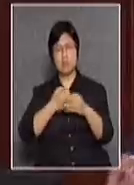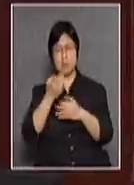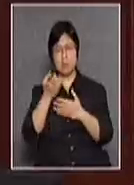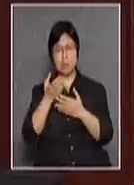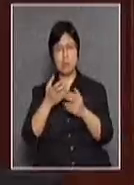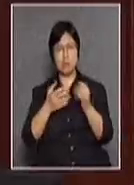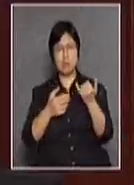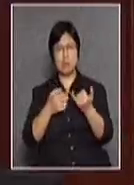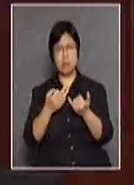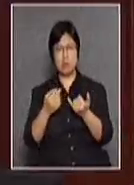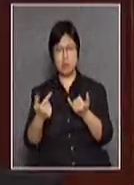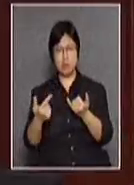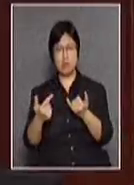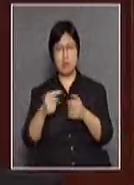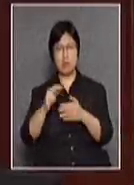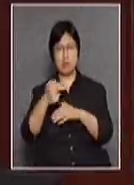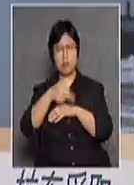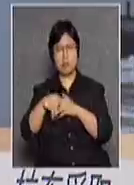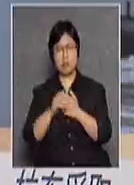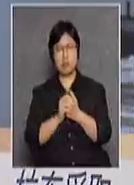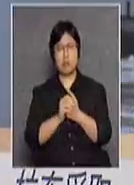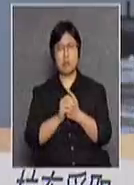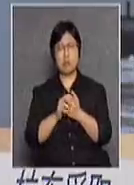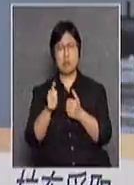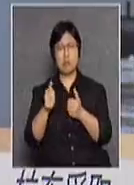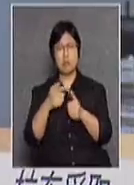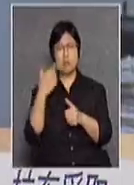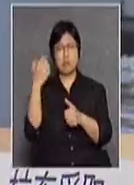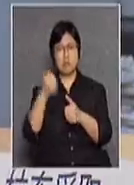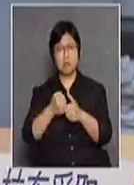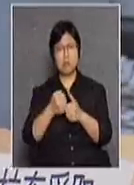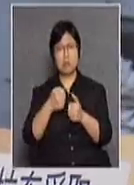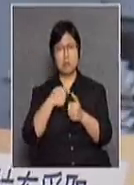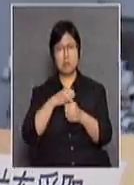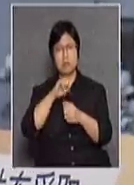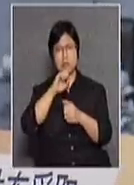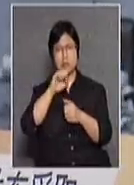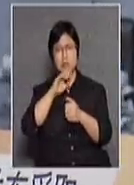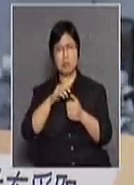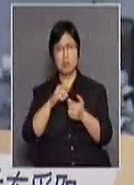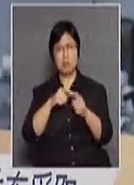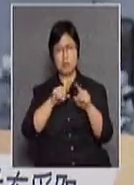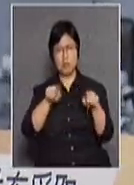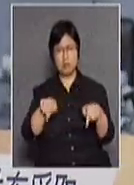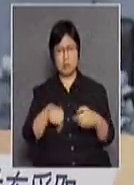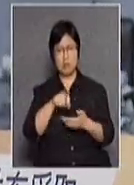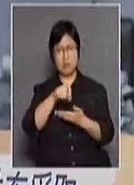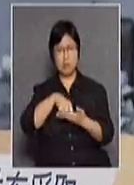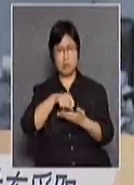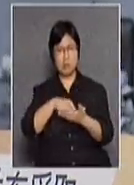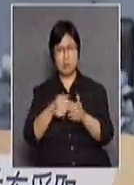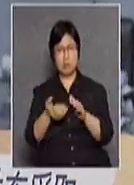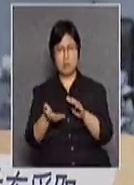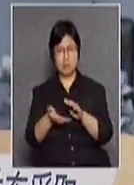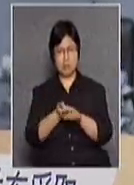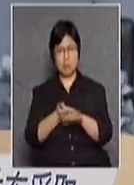議第638項修正案。 多謝主席，我動議載列於講稿附